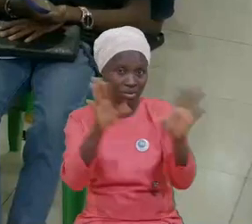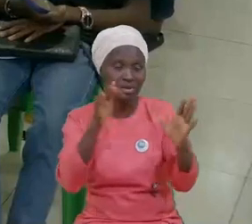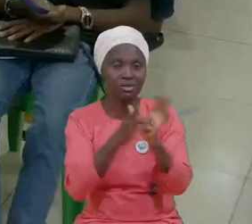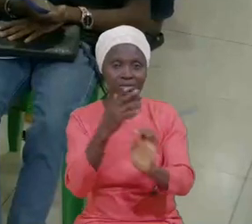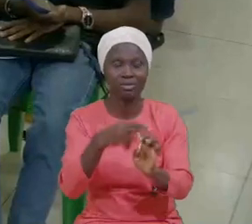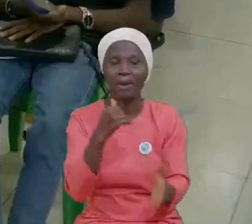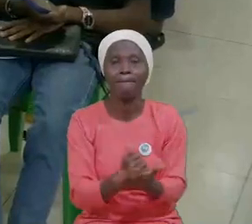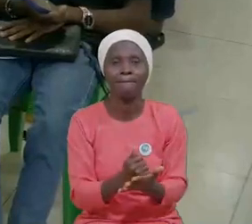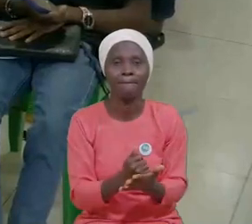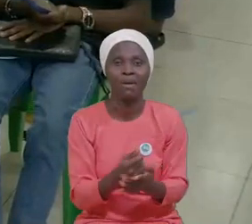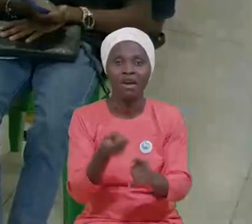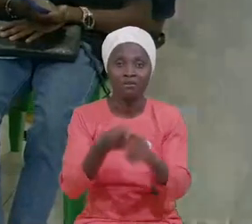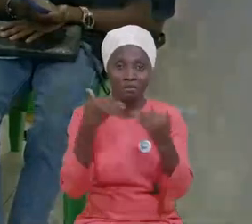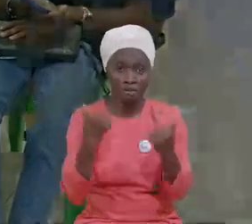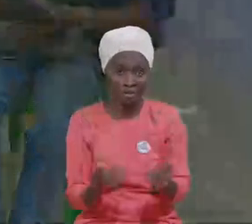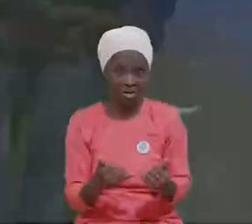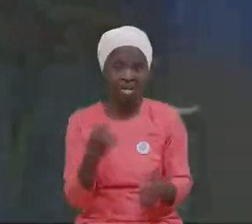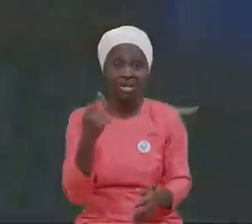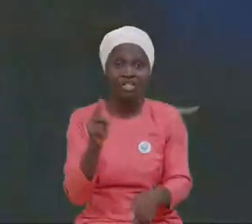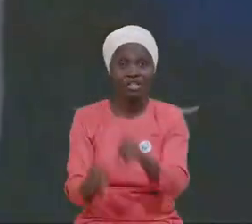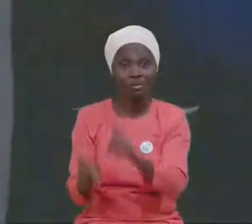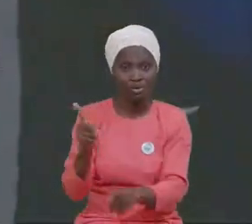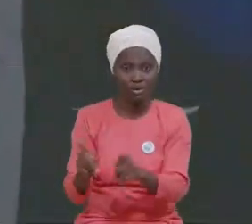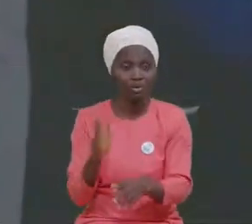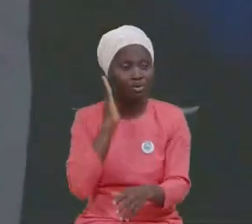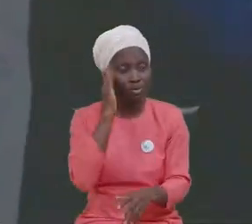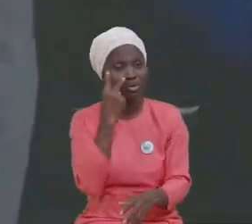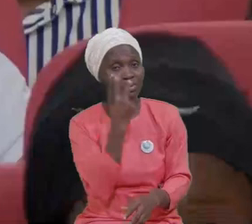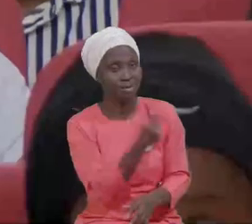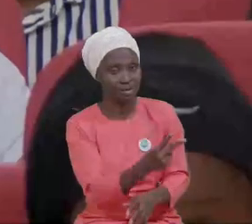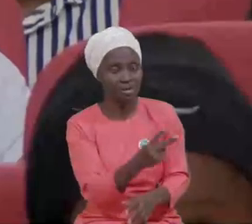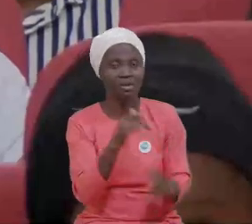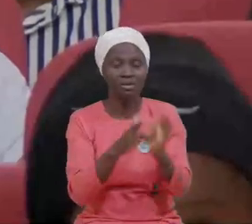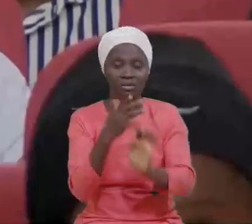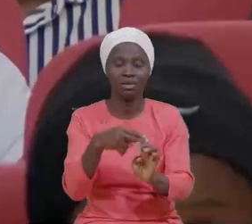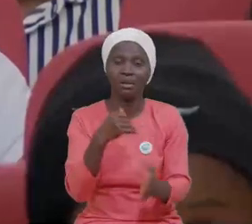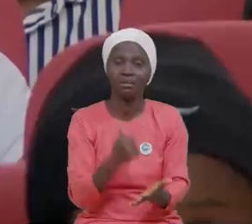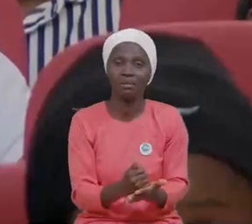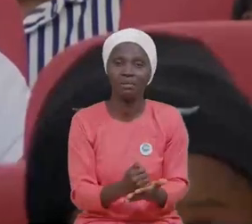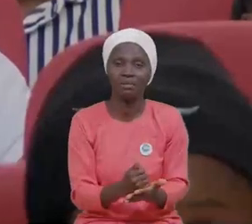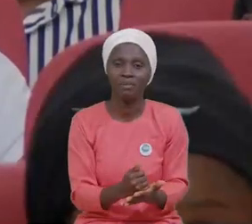briller. À part de maintenant, les gens verront.